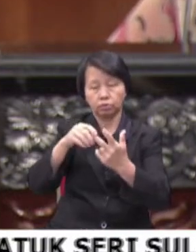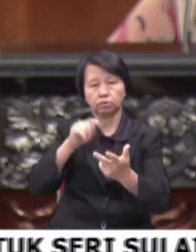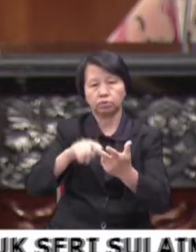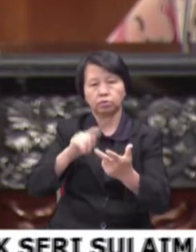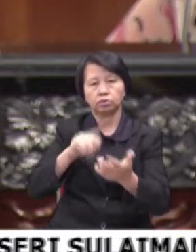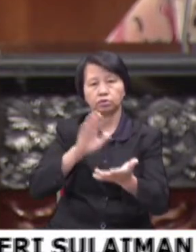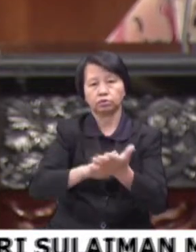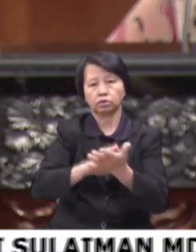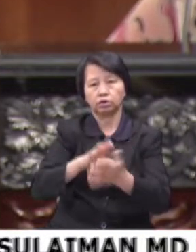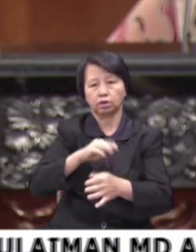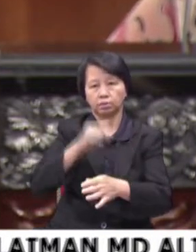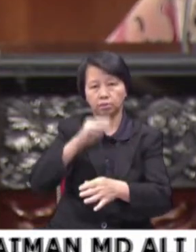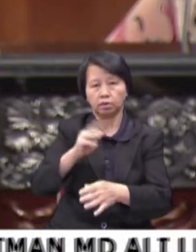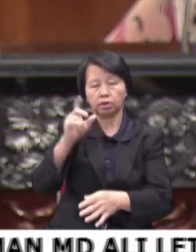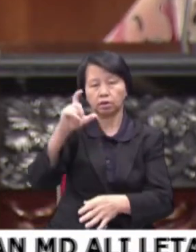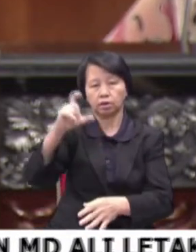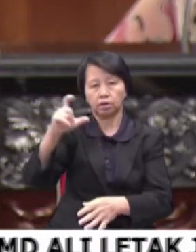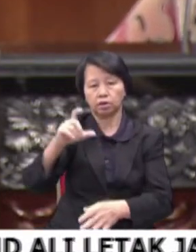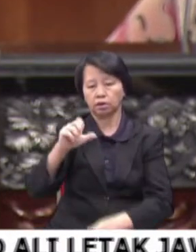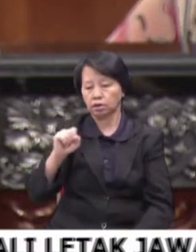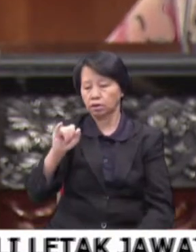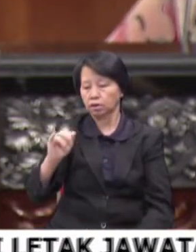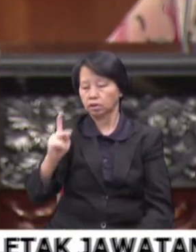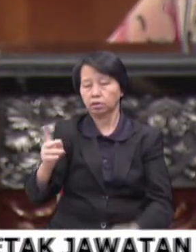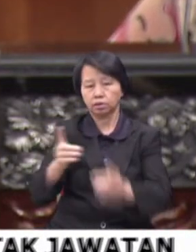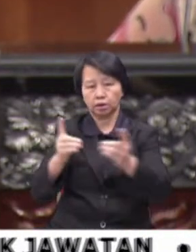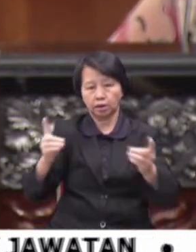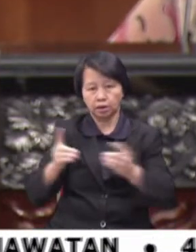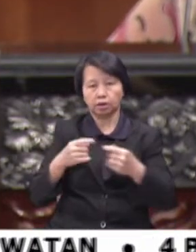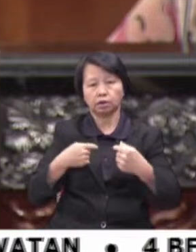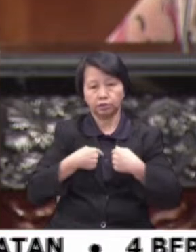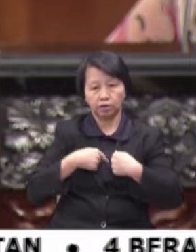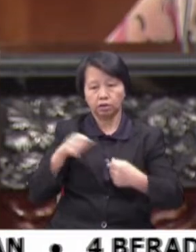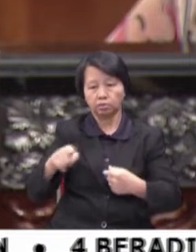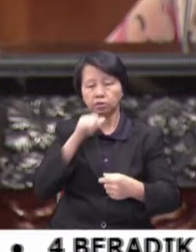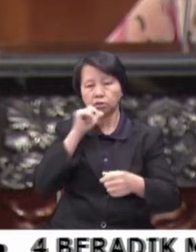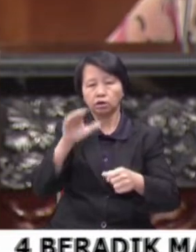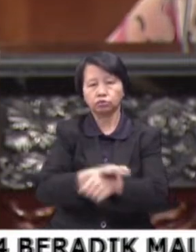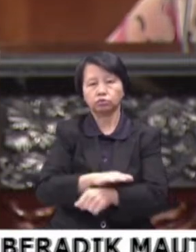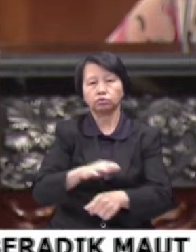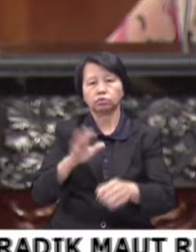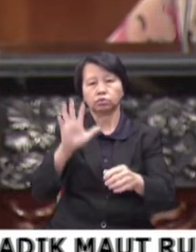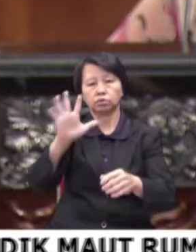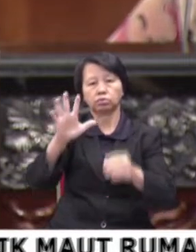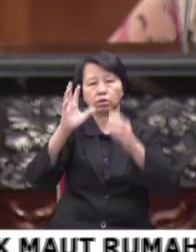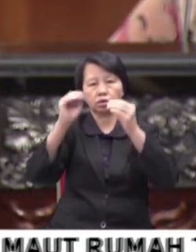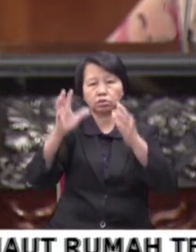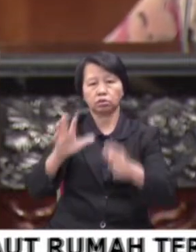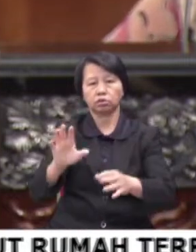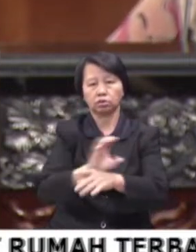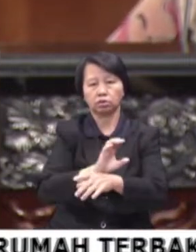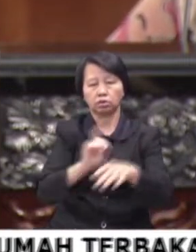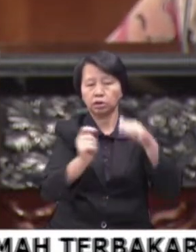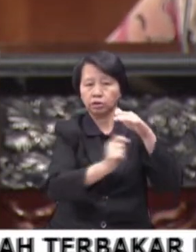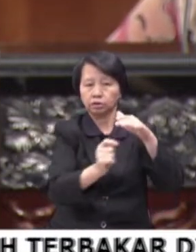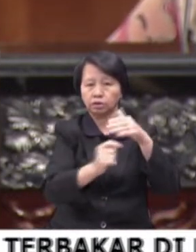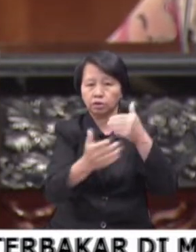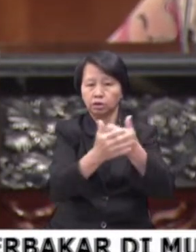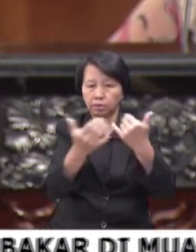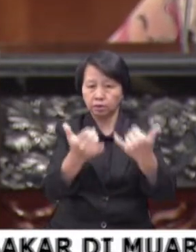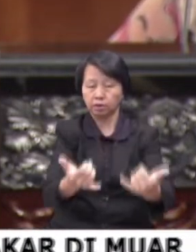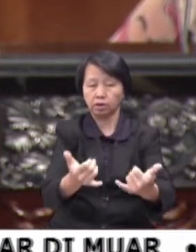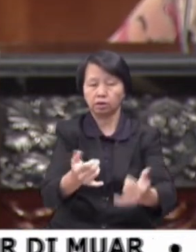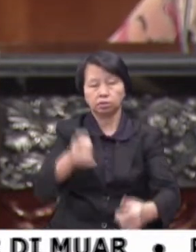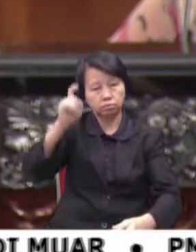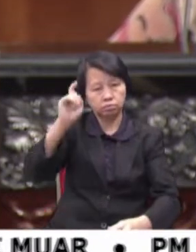di Sekolah Menengah kebangsaan agama sih di daerah saya kekurangan lima orang guru subjek keras sehingga hari